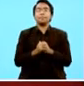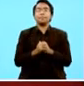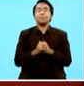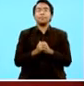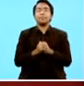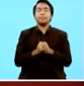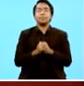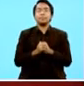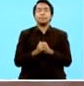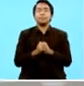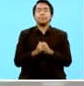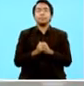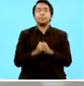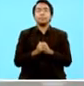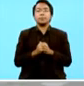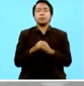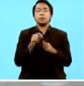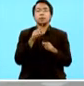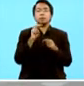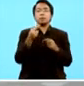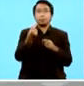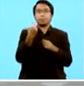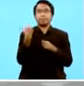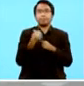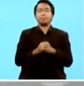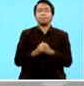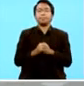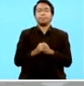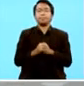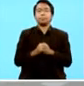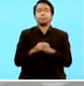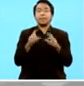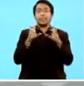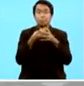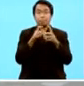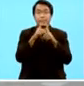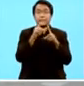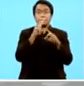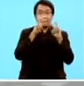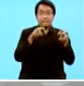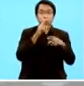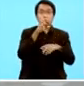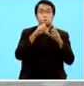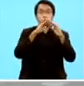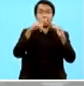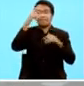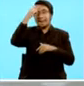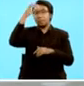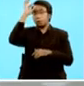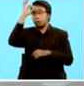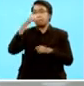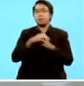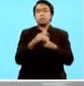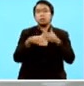Ya, baik Lovi dan juga pemirsa, memang hingga saat ini tim DVI Rumah Sakit Polri Kramat Jati masih terus melakukan proses identifikasi